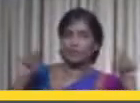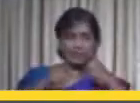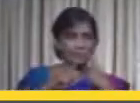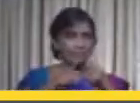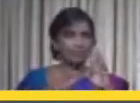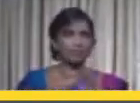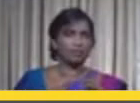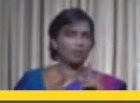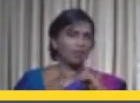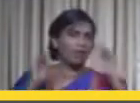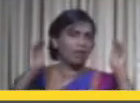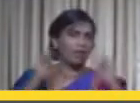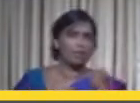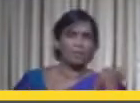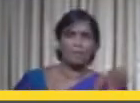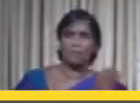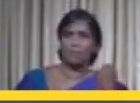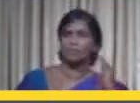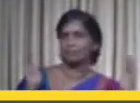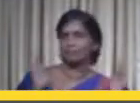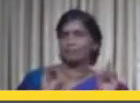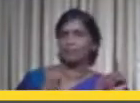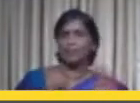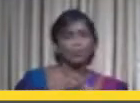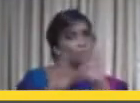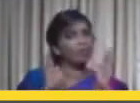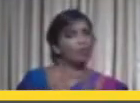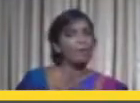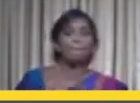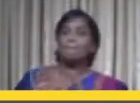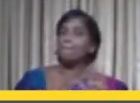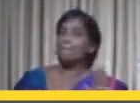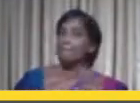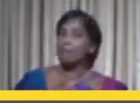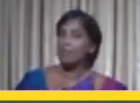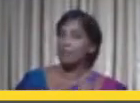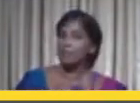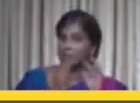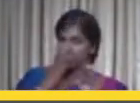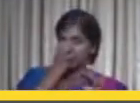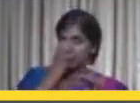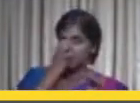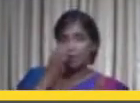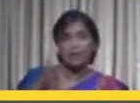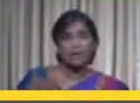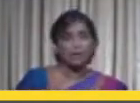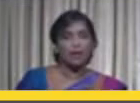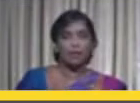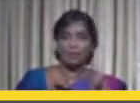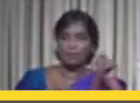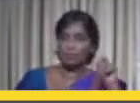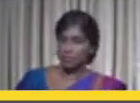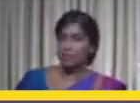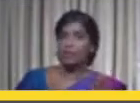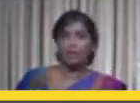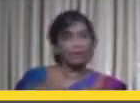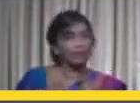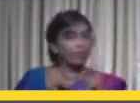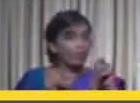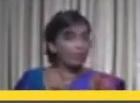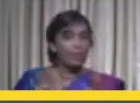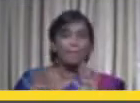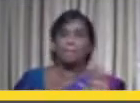एक सीमा सहित बलतल ऐना मे सियाल पालने सिद्धु एंड कैबिनेट मंडले कैबिनेट मंडले पालने